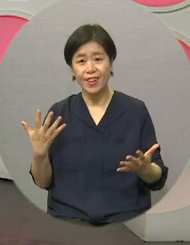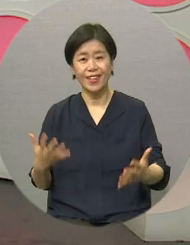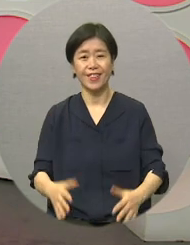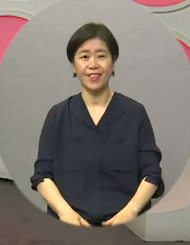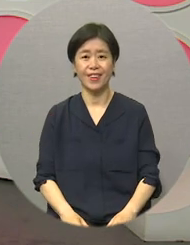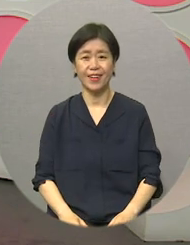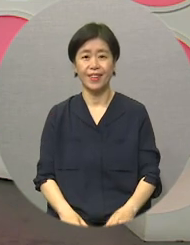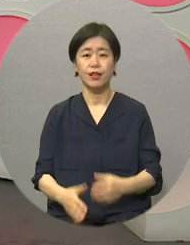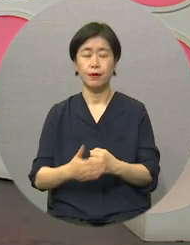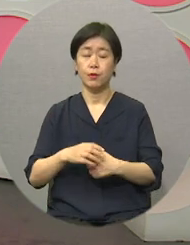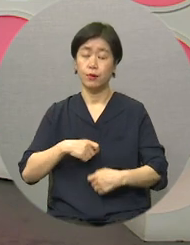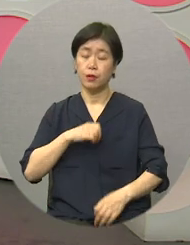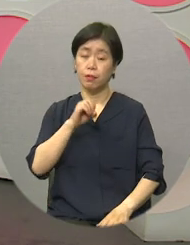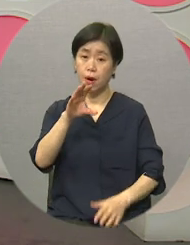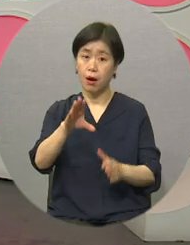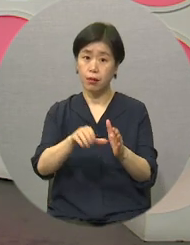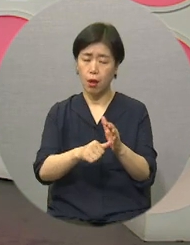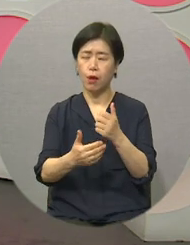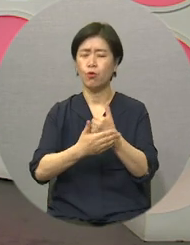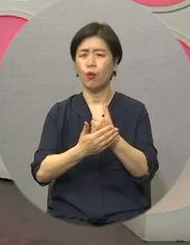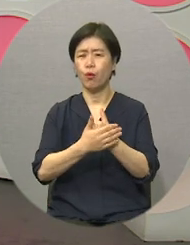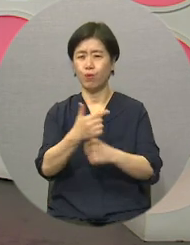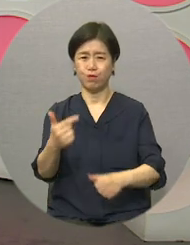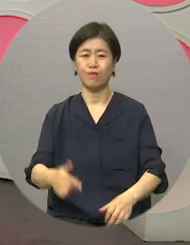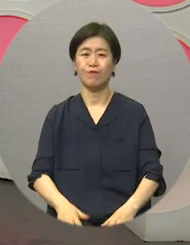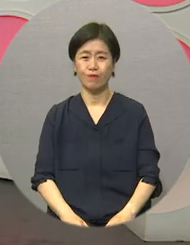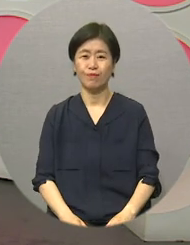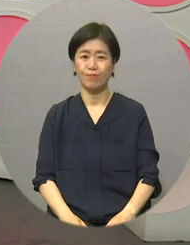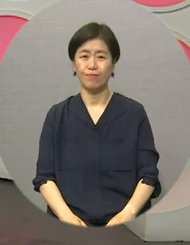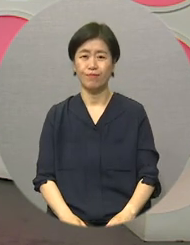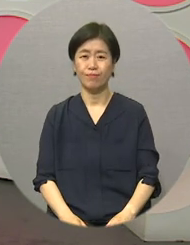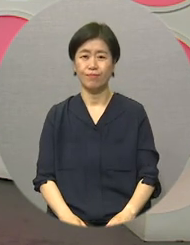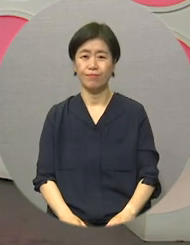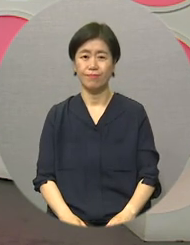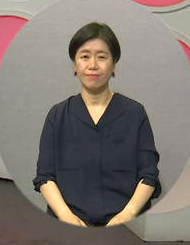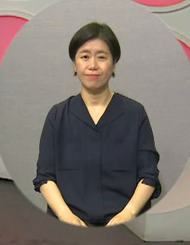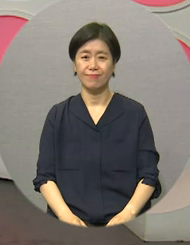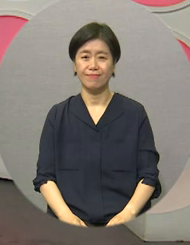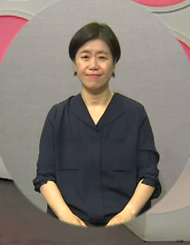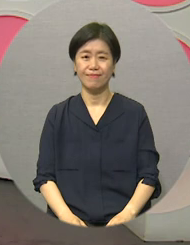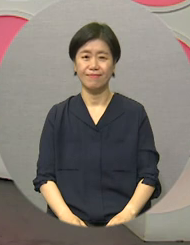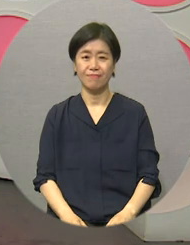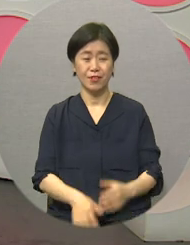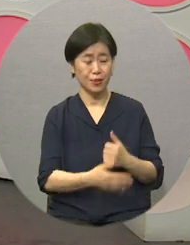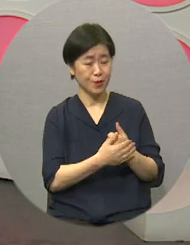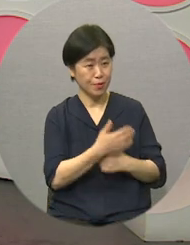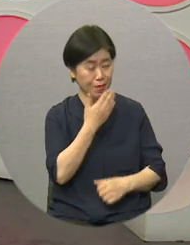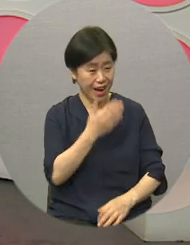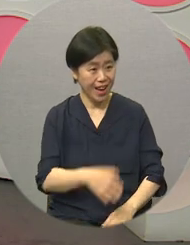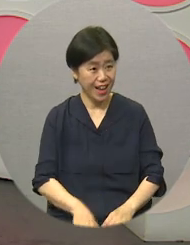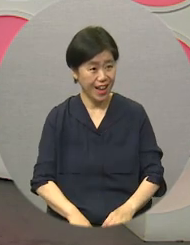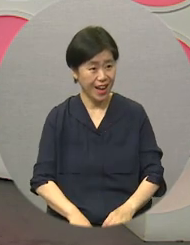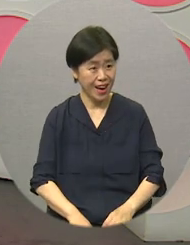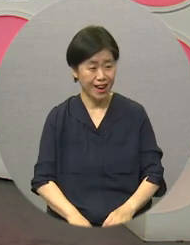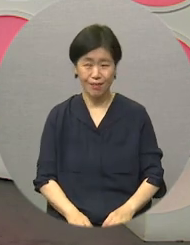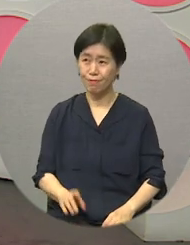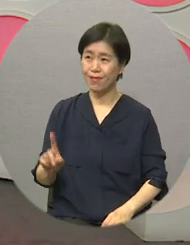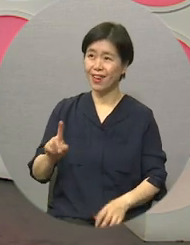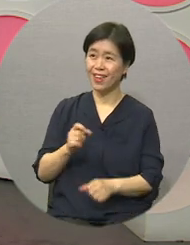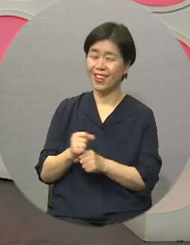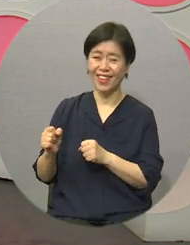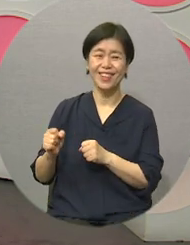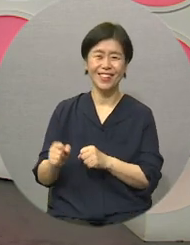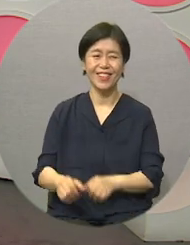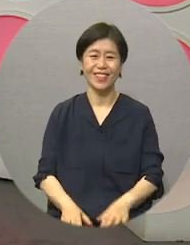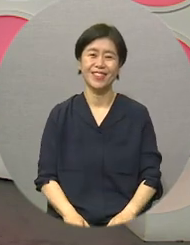우 주변에서 진짜 많이 도와줘요 그럼 어 계좌번호 보낼까요 준우 씨네 뭐 일단 아무튼